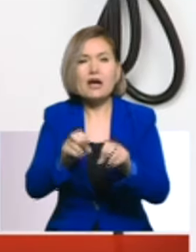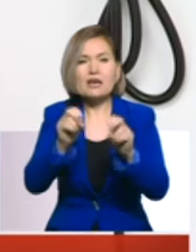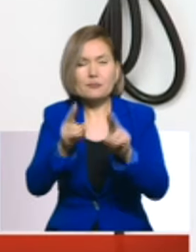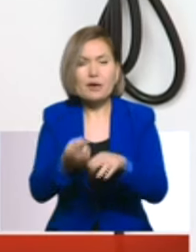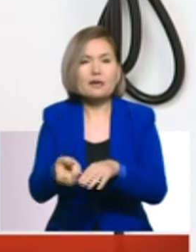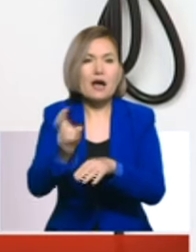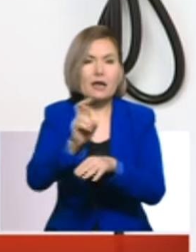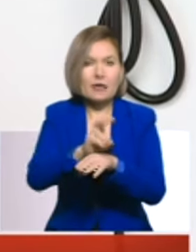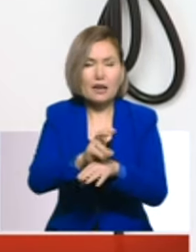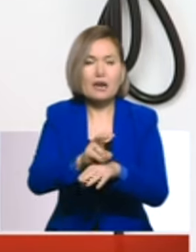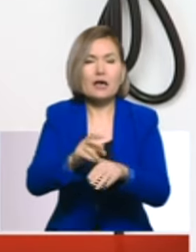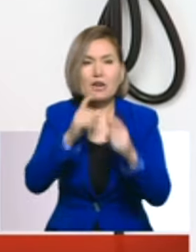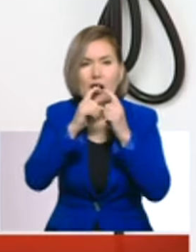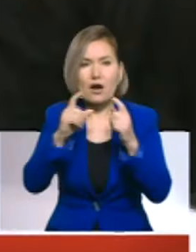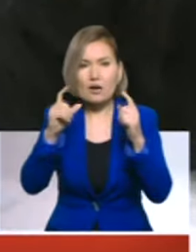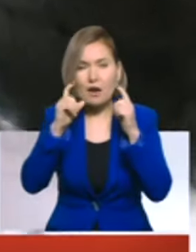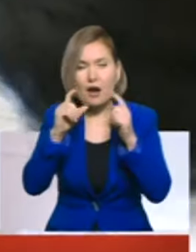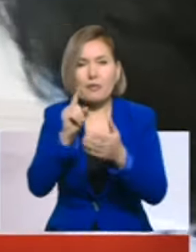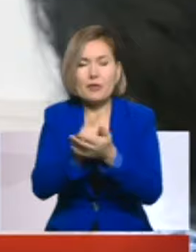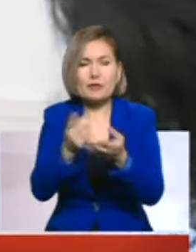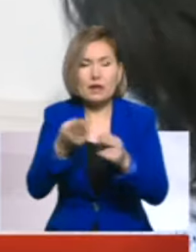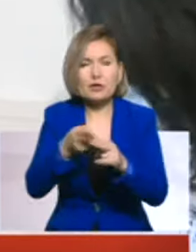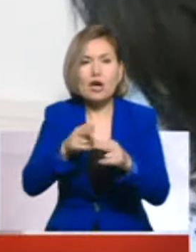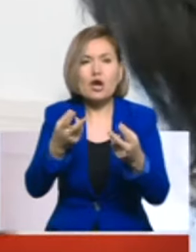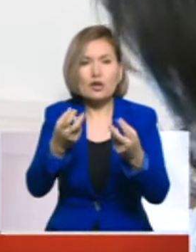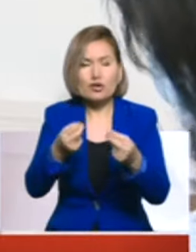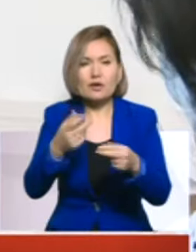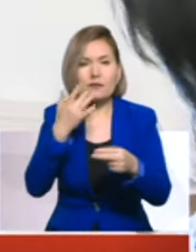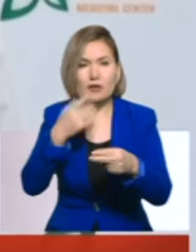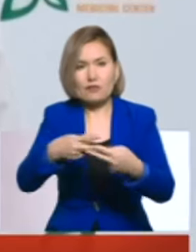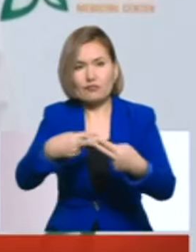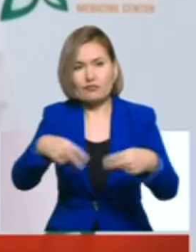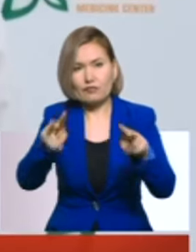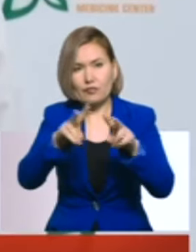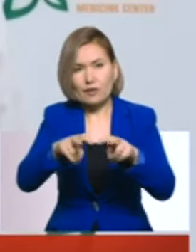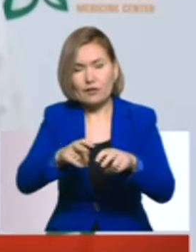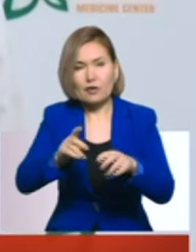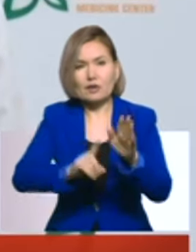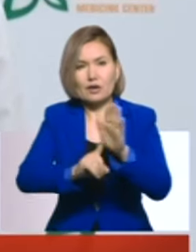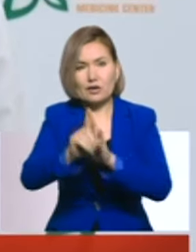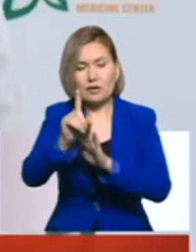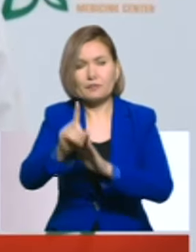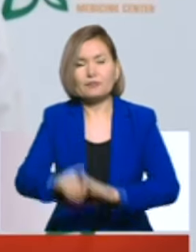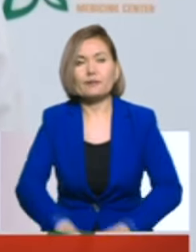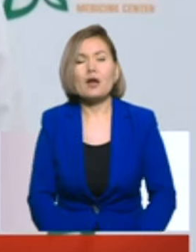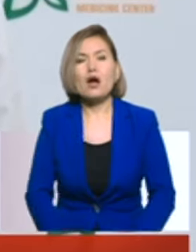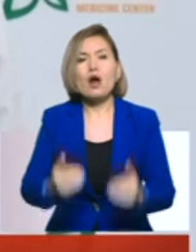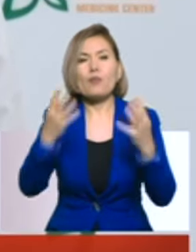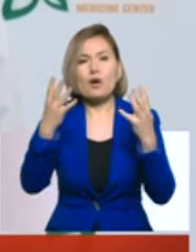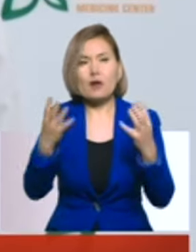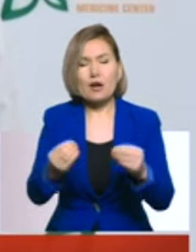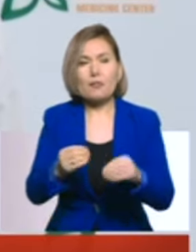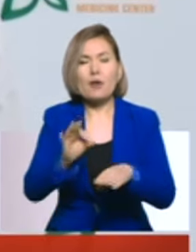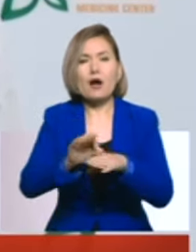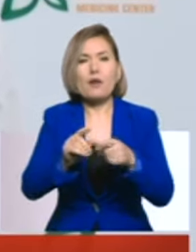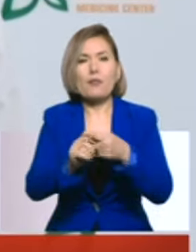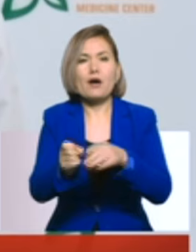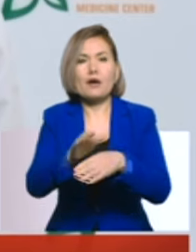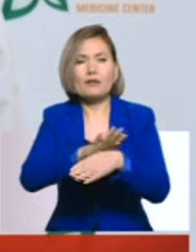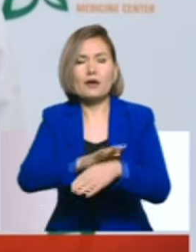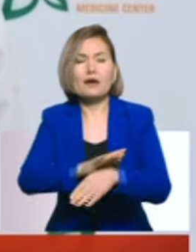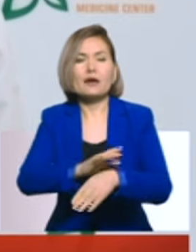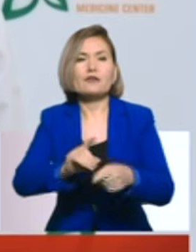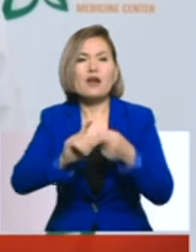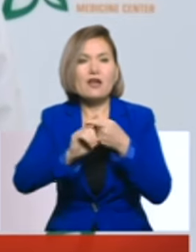вирустың бар жоғын анықтайтын тест тапсыру міндетті. Вакцина против коронавирусной инфекции. Бүгінгі күні коронавирустық